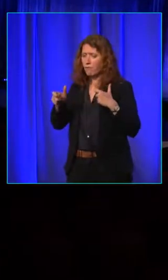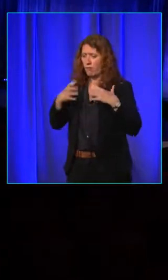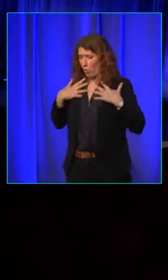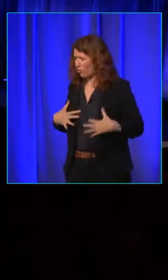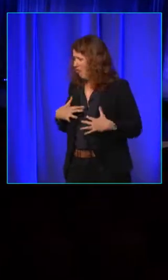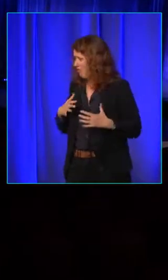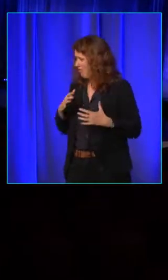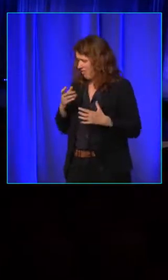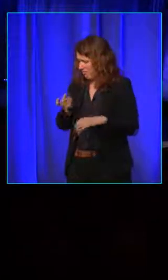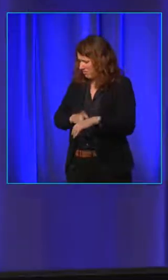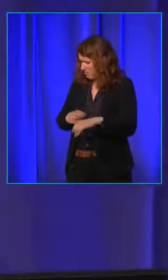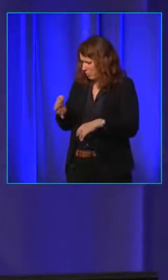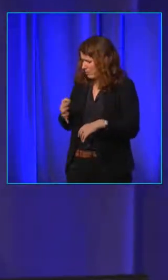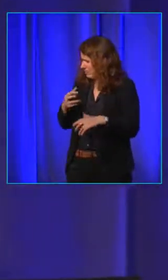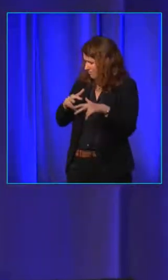mais... oui.